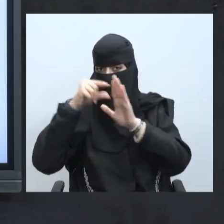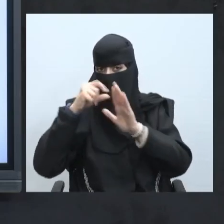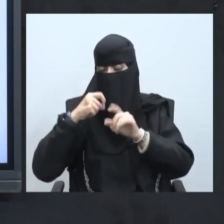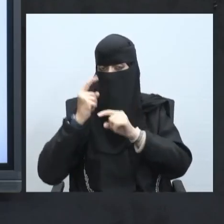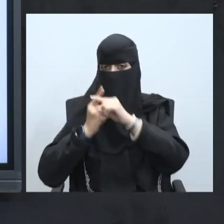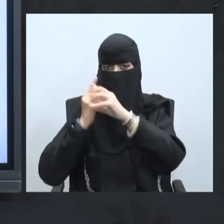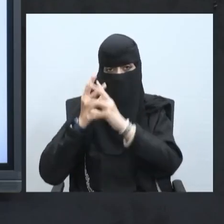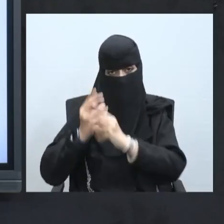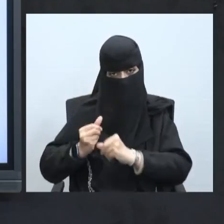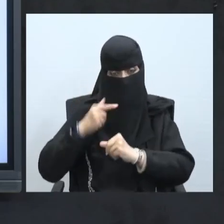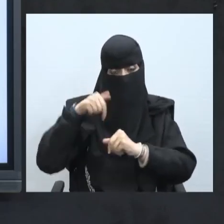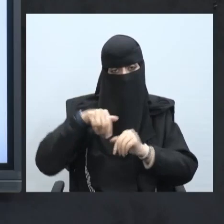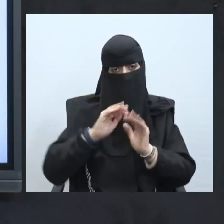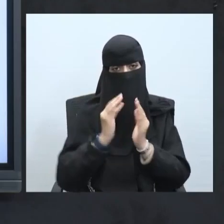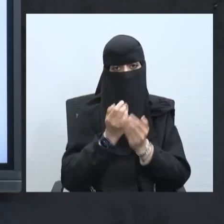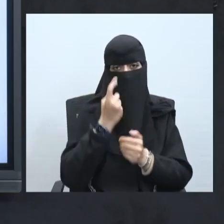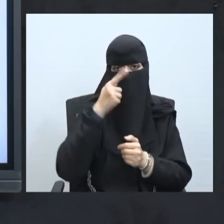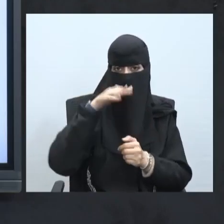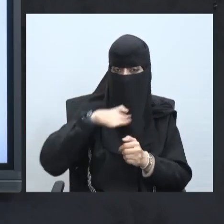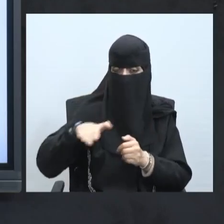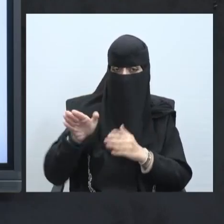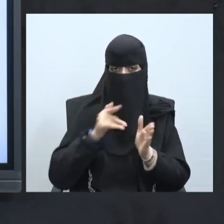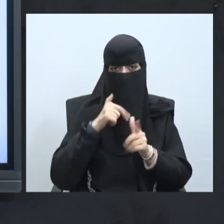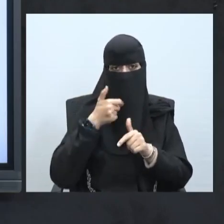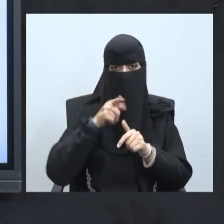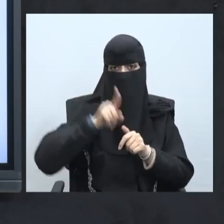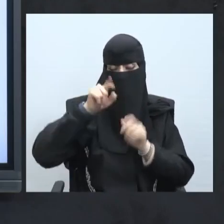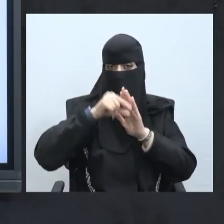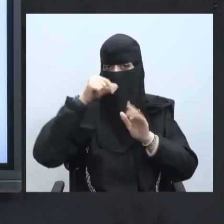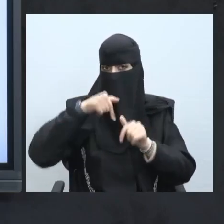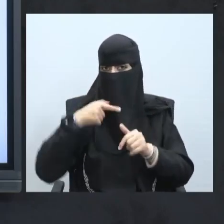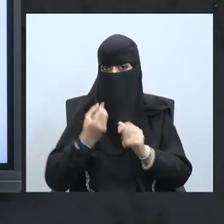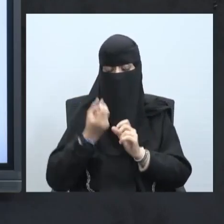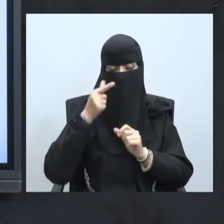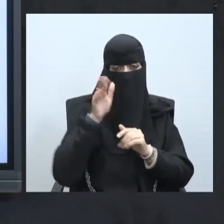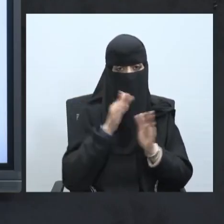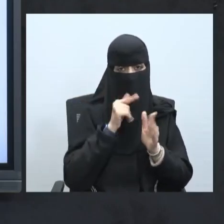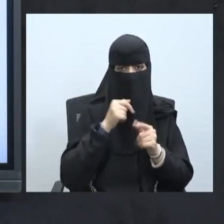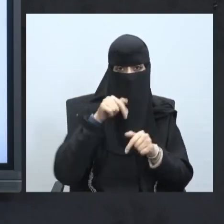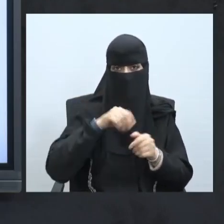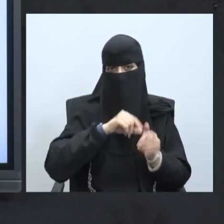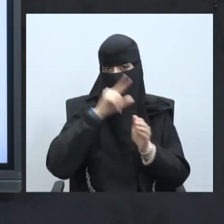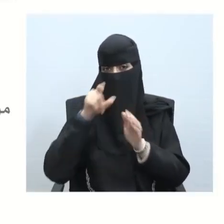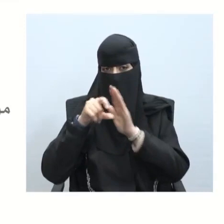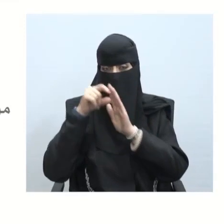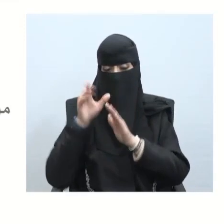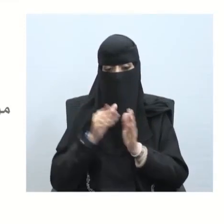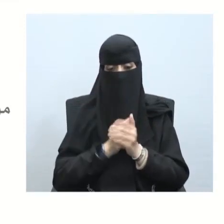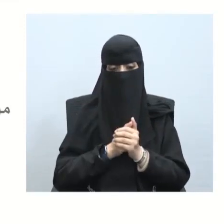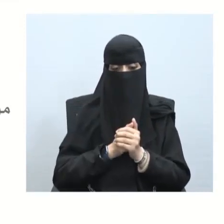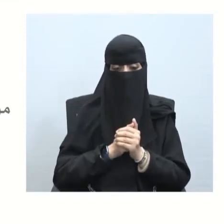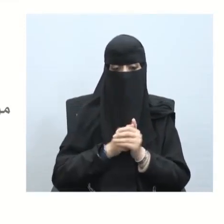دروس ماده الرياضيات للصف الاول الابتدائي درسنا اليوم يا مبدعين ويا مبدعات يحمل عنوان